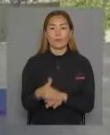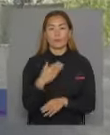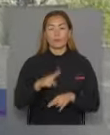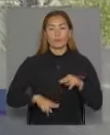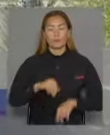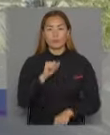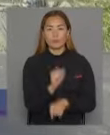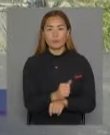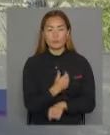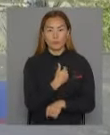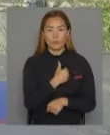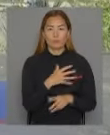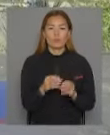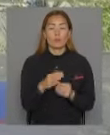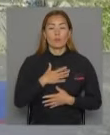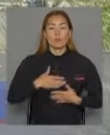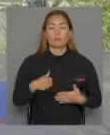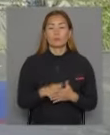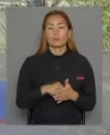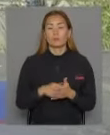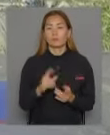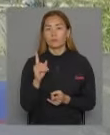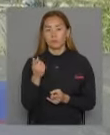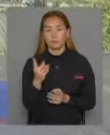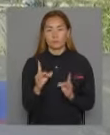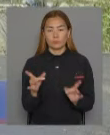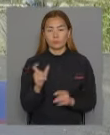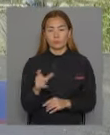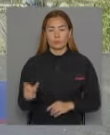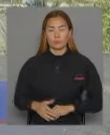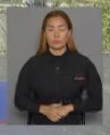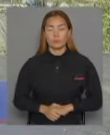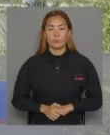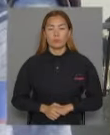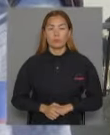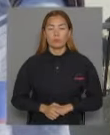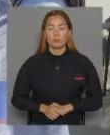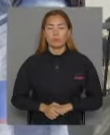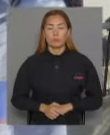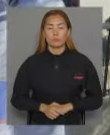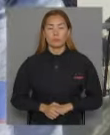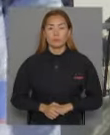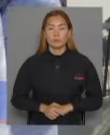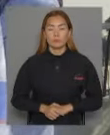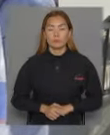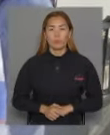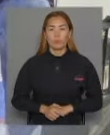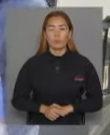строительство стройплощадки. Чем же обеспокоены жители и что же говорят ответственные лица?